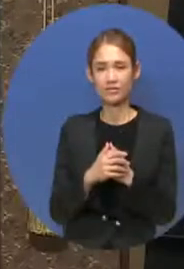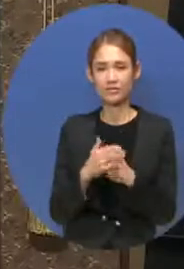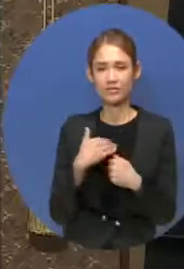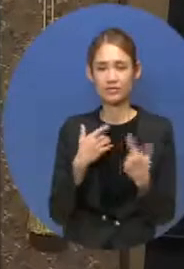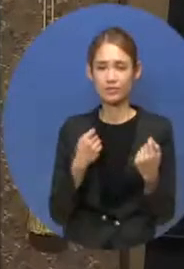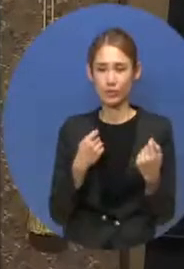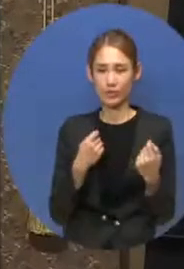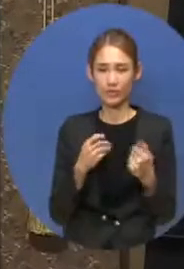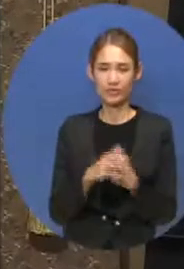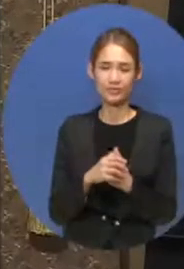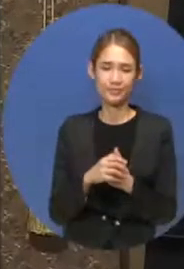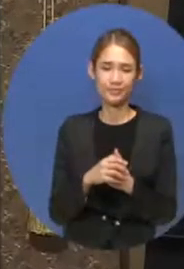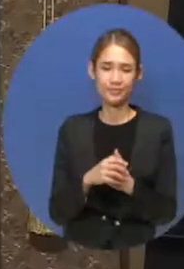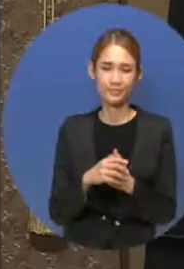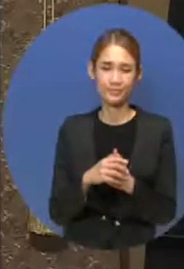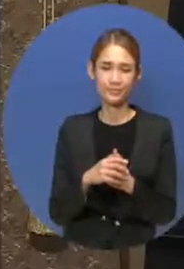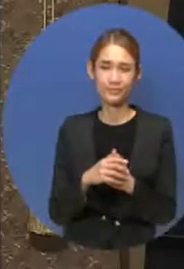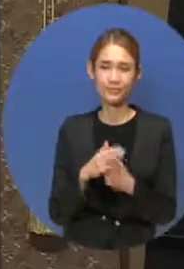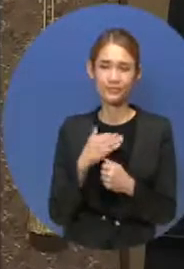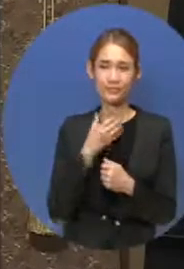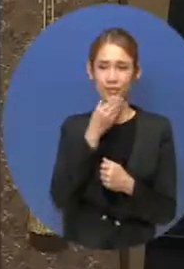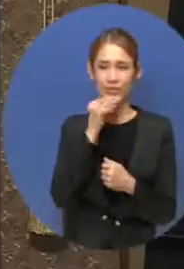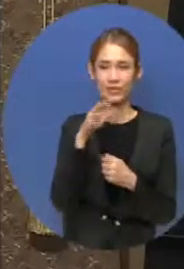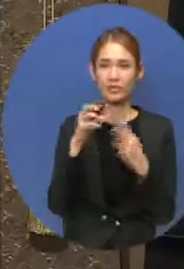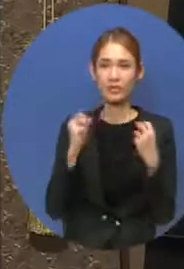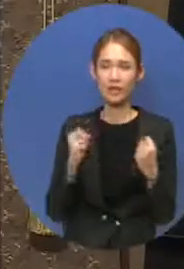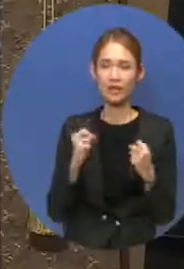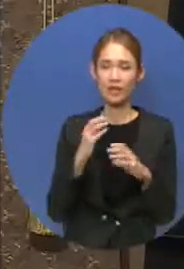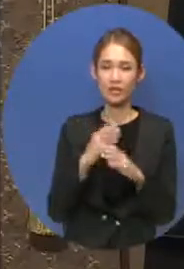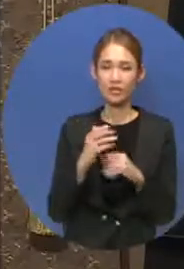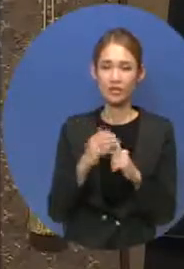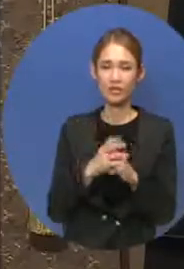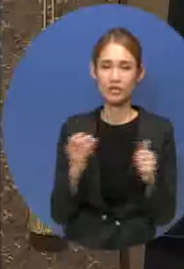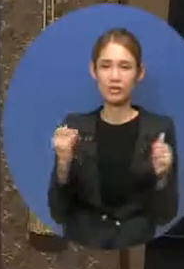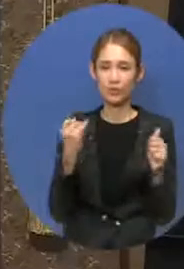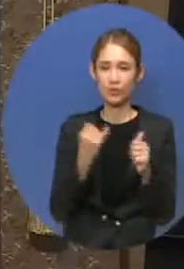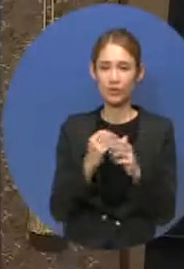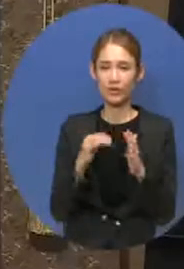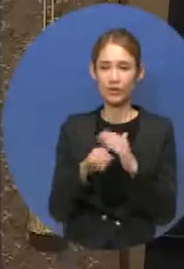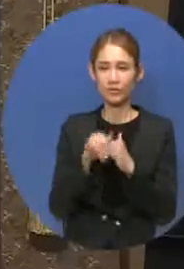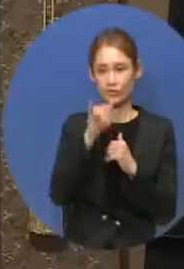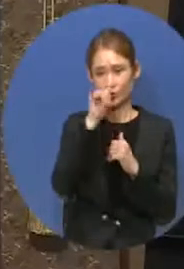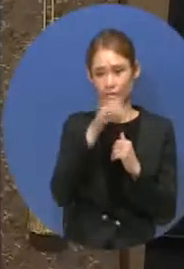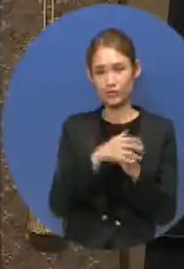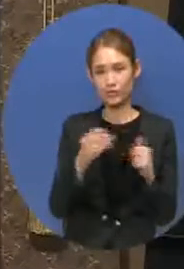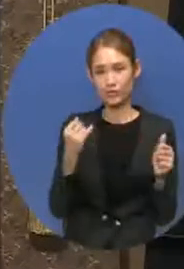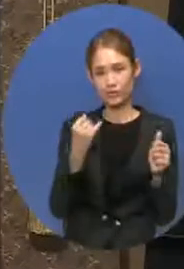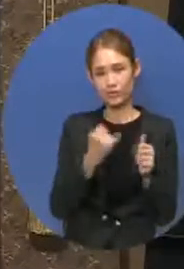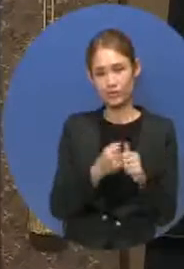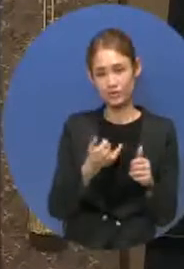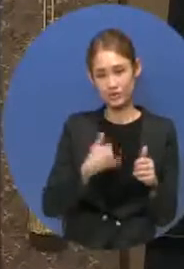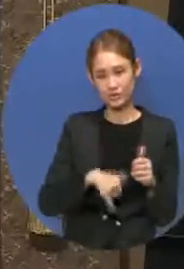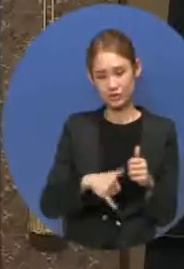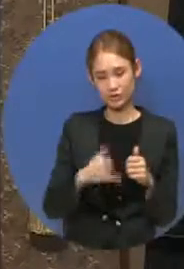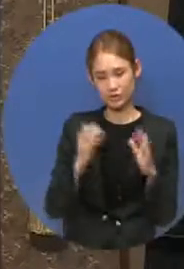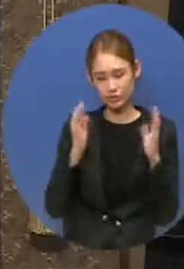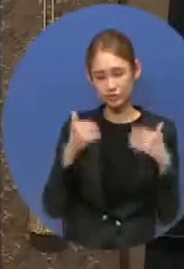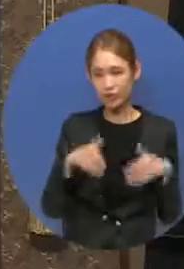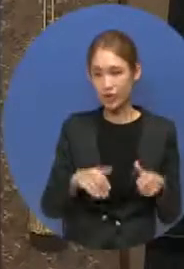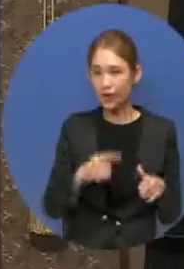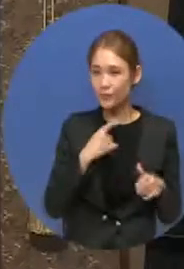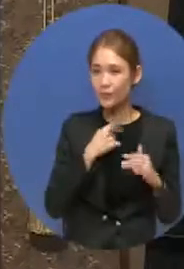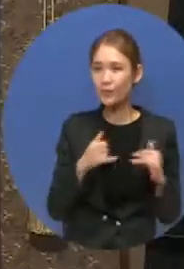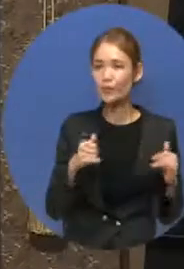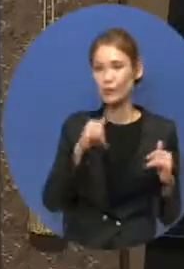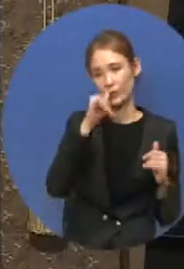저도 너무 반가운 거죠. 그래서 여기 저희 복지관에 계시다가 결혼하신 가정도 있으시고 또 결혼하셔서 자녀를 출산하신